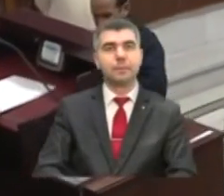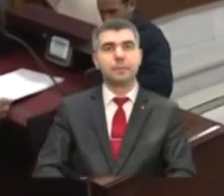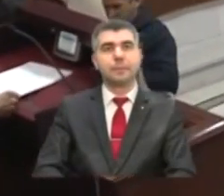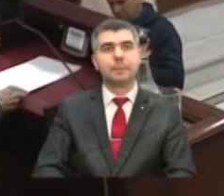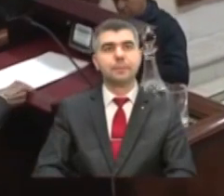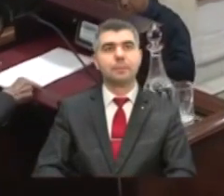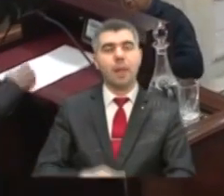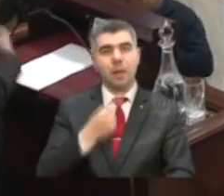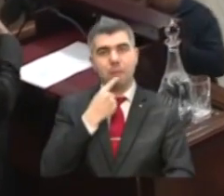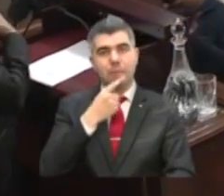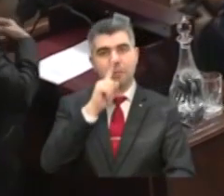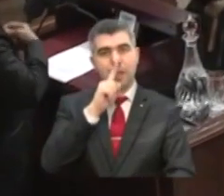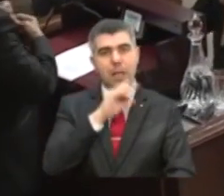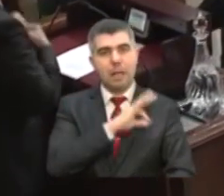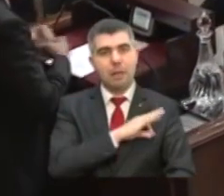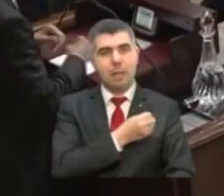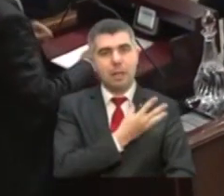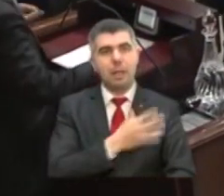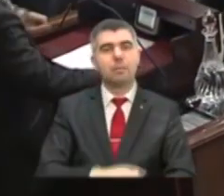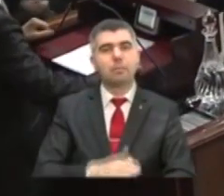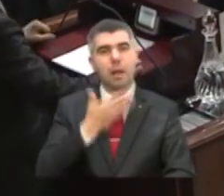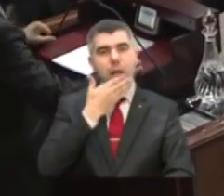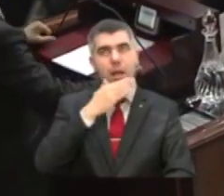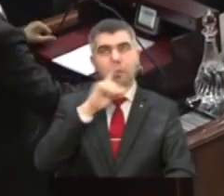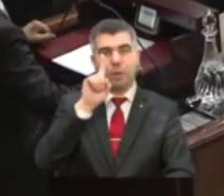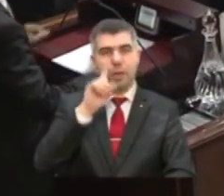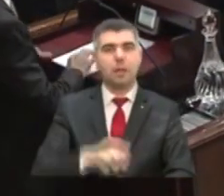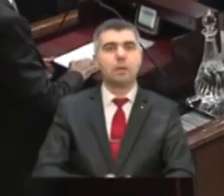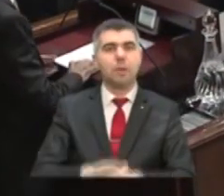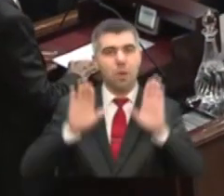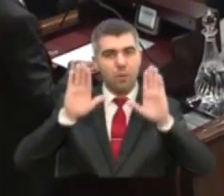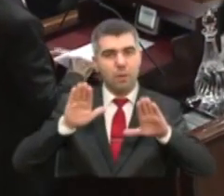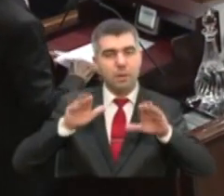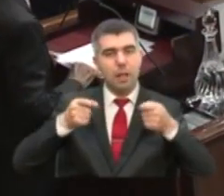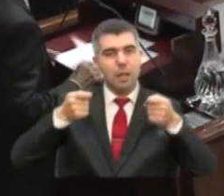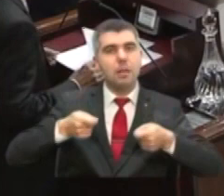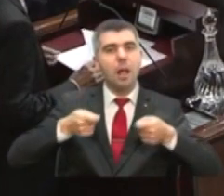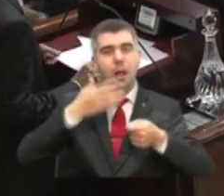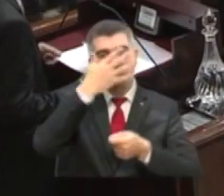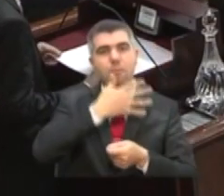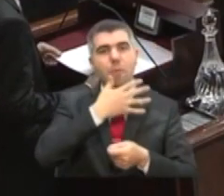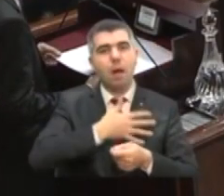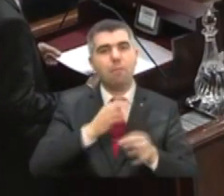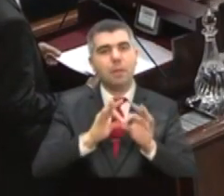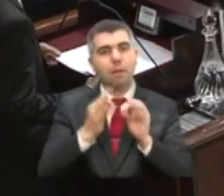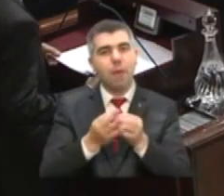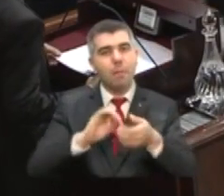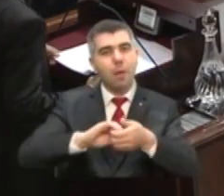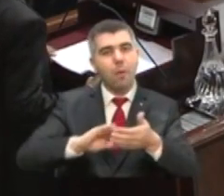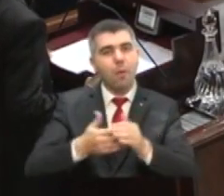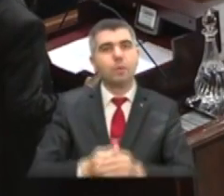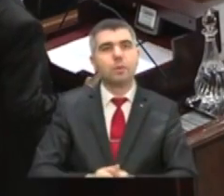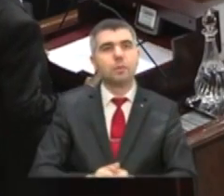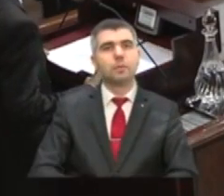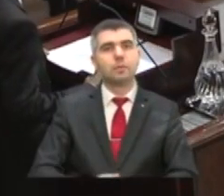بسم الله الرحمن الرحيم. الحمد لله، الصلاة والسلام على رسول الله وآله وصحبه. سيد